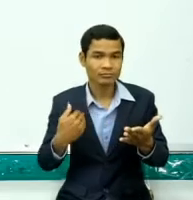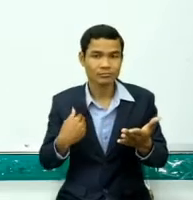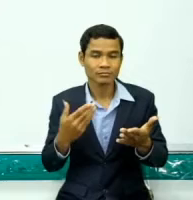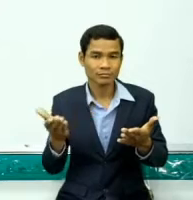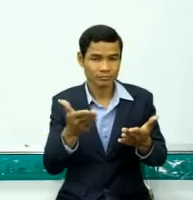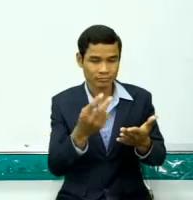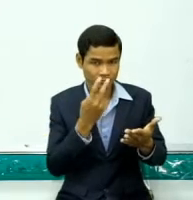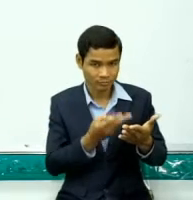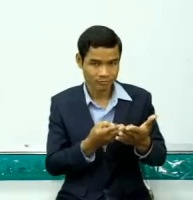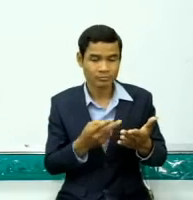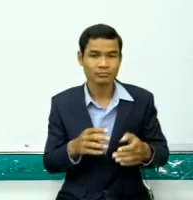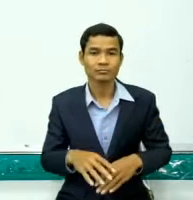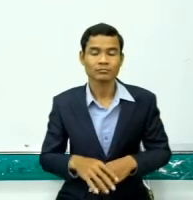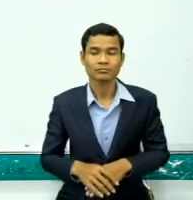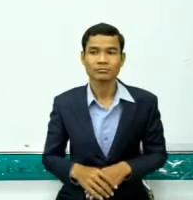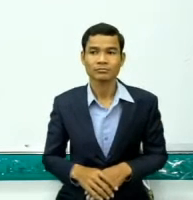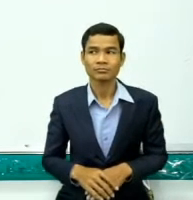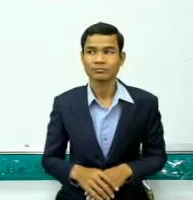ta